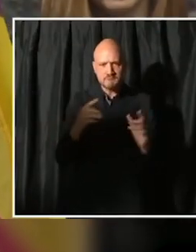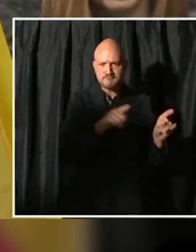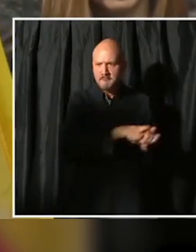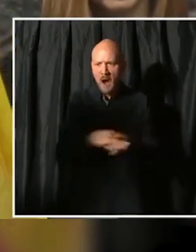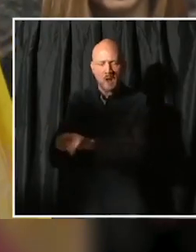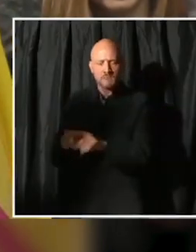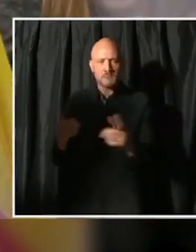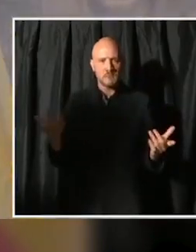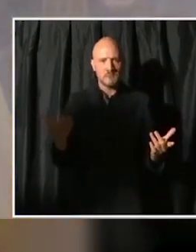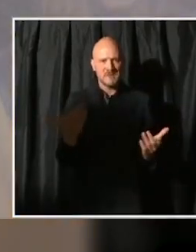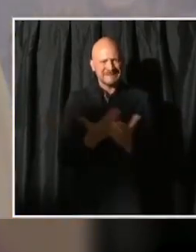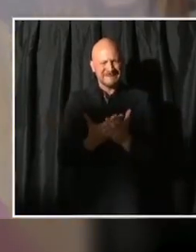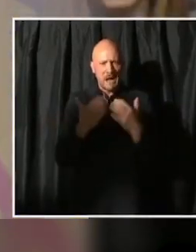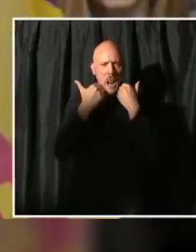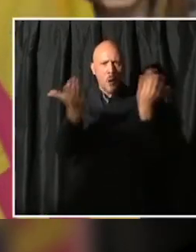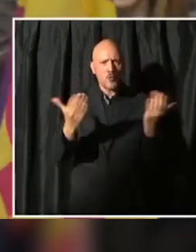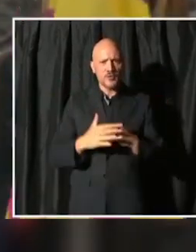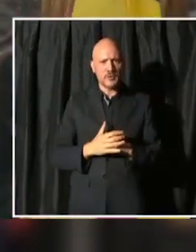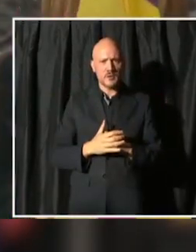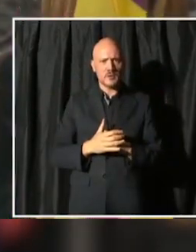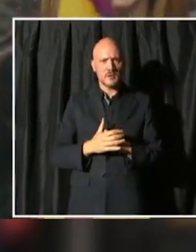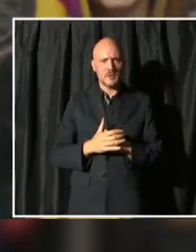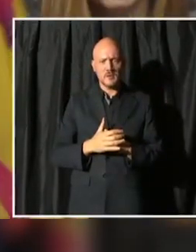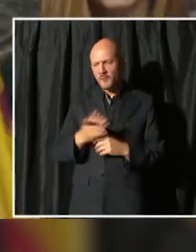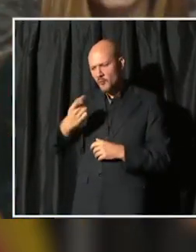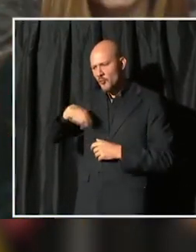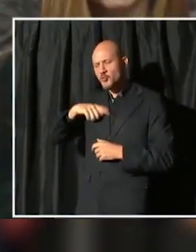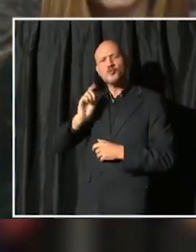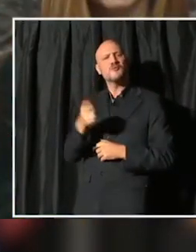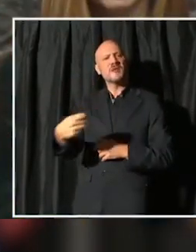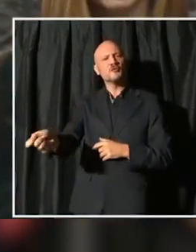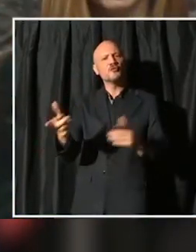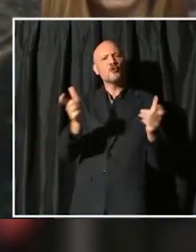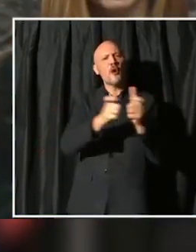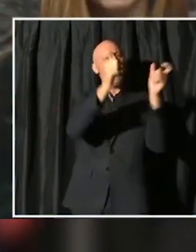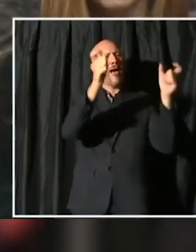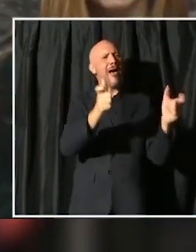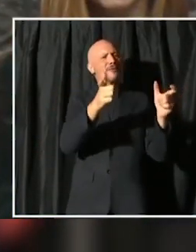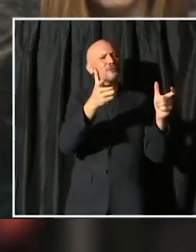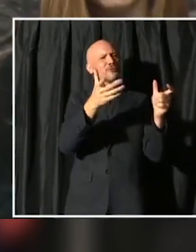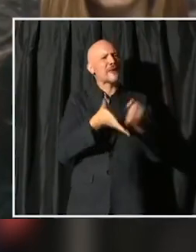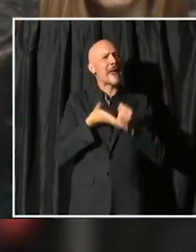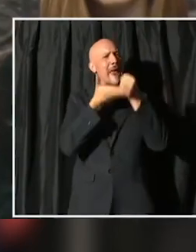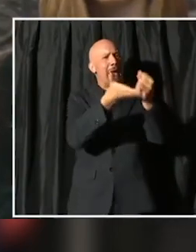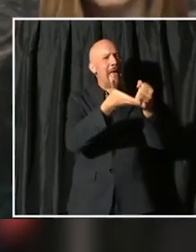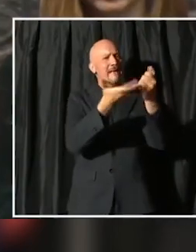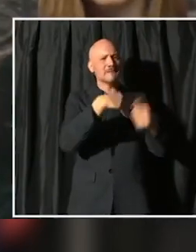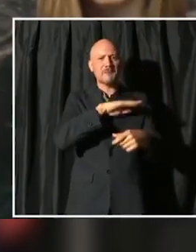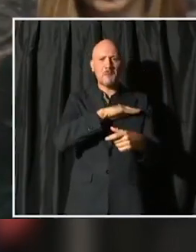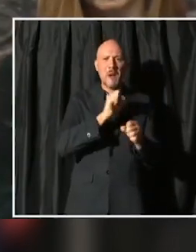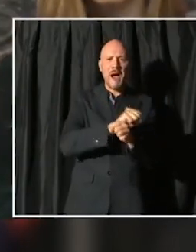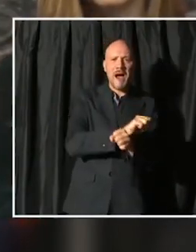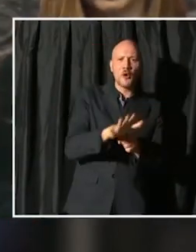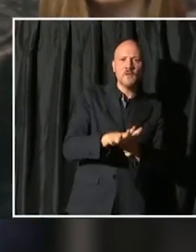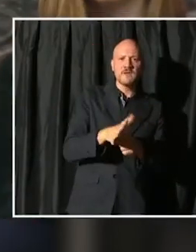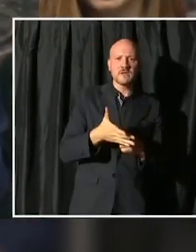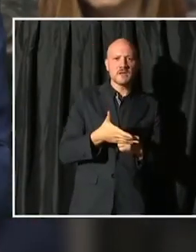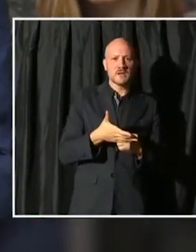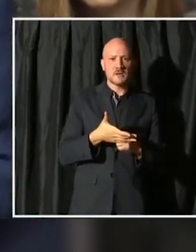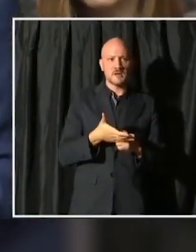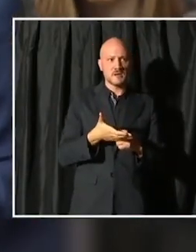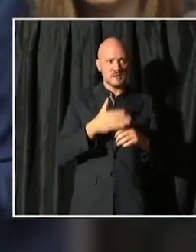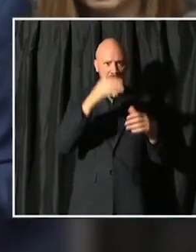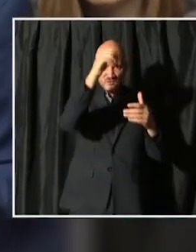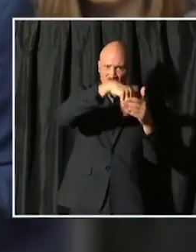plus utiles socialement que nous avons soutenus pendant la pandémie sont très majoritairement des métiers exercés par